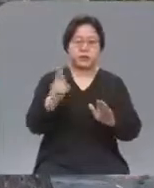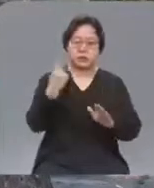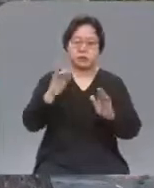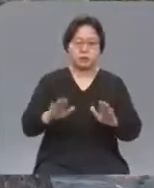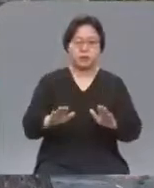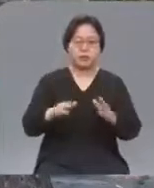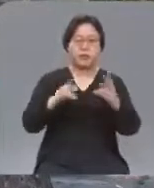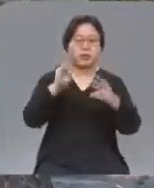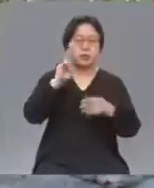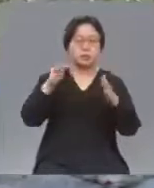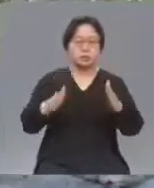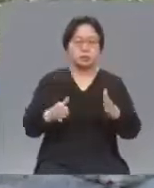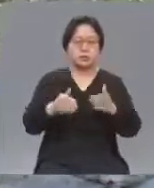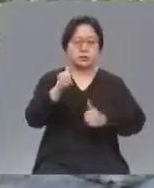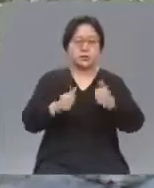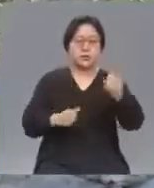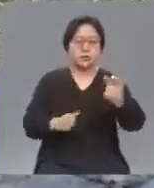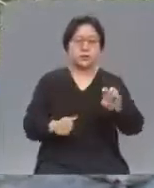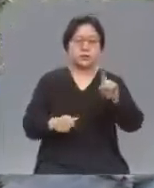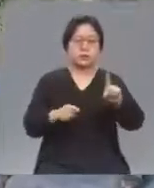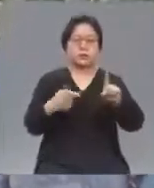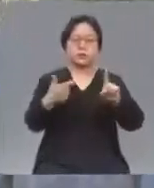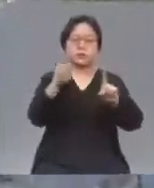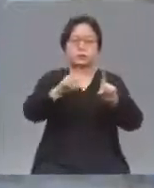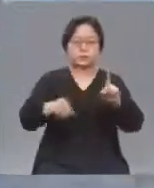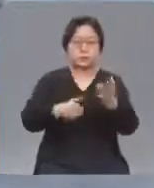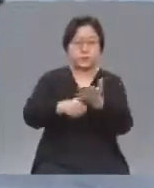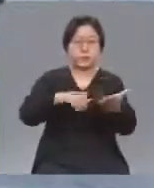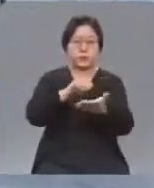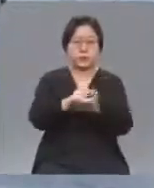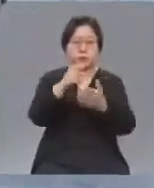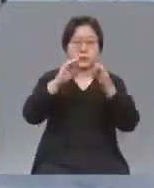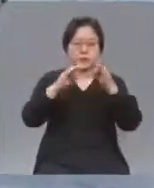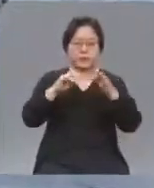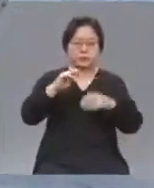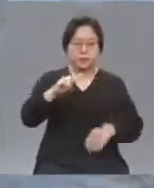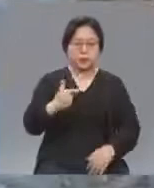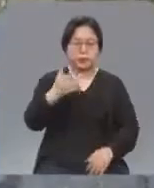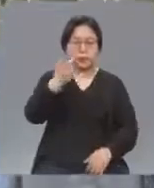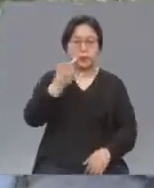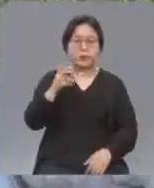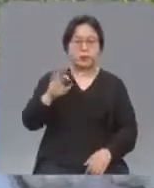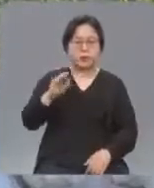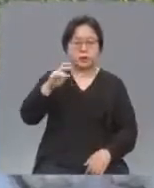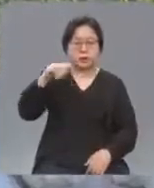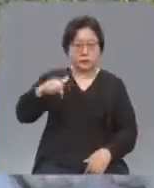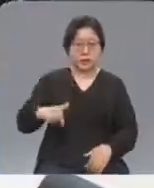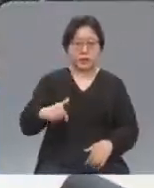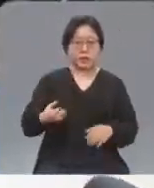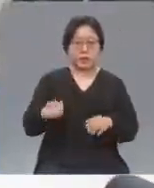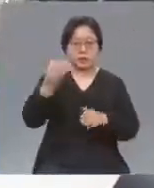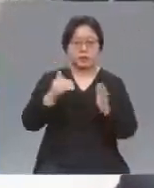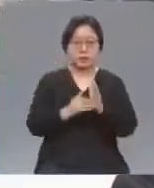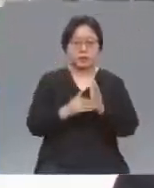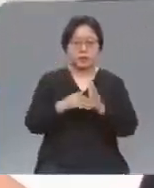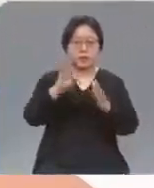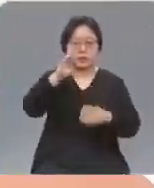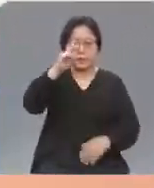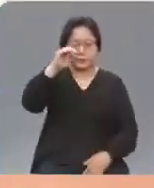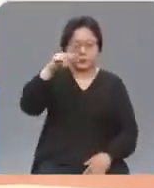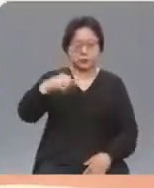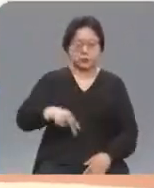진행된 경선에서 41.6% 를 득표해 김 보양 황현택 예비후보를 눌렀습니다 박병규